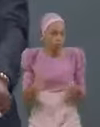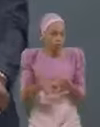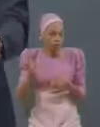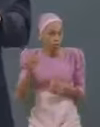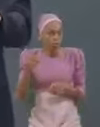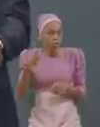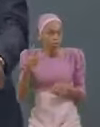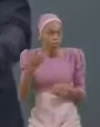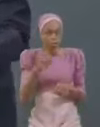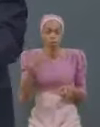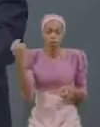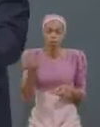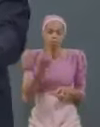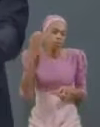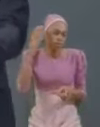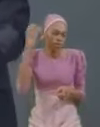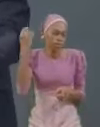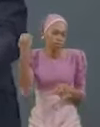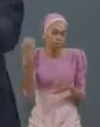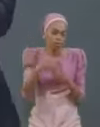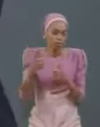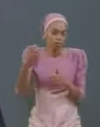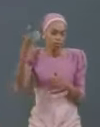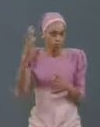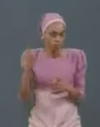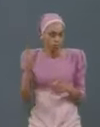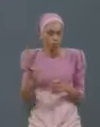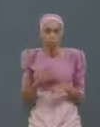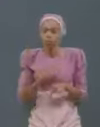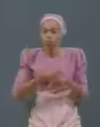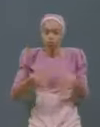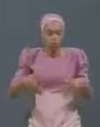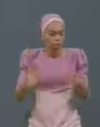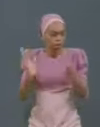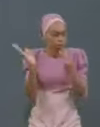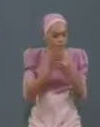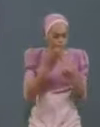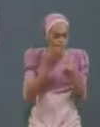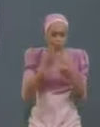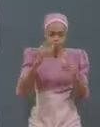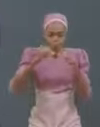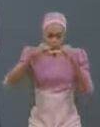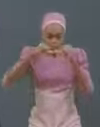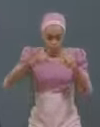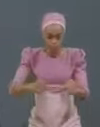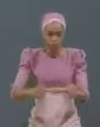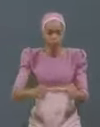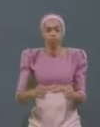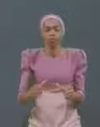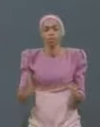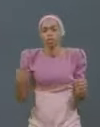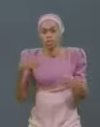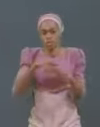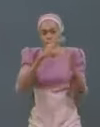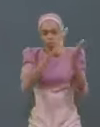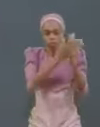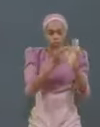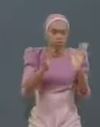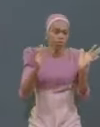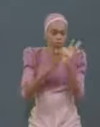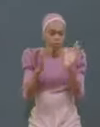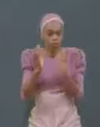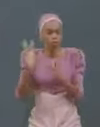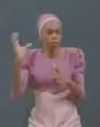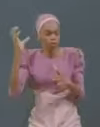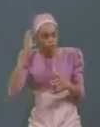demeur au pieds de Jésus amen amen deme au pied de Jésus et Jésus a dit à Mar